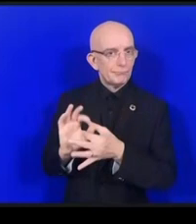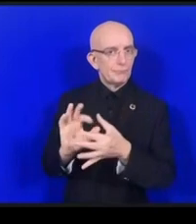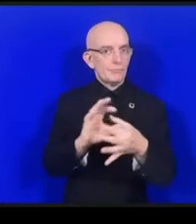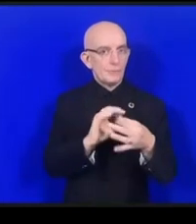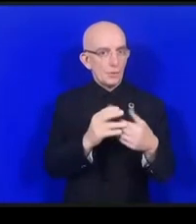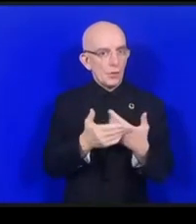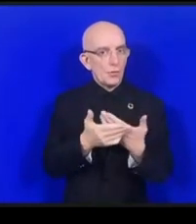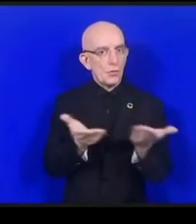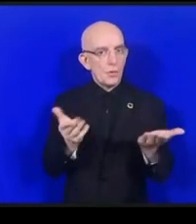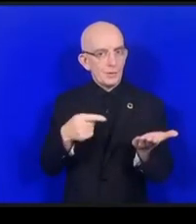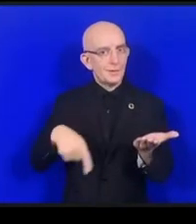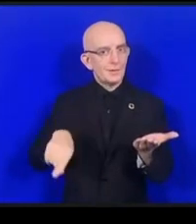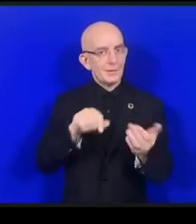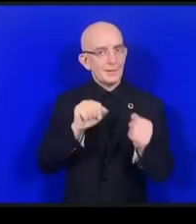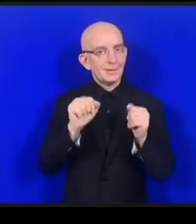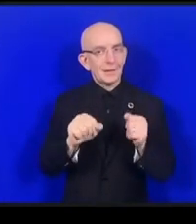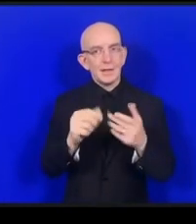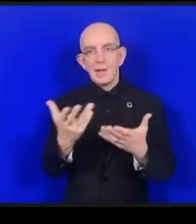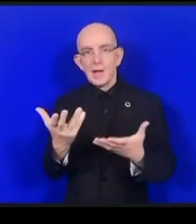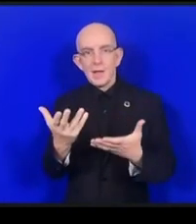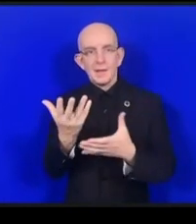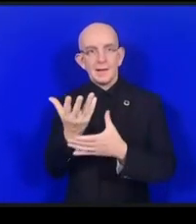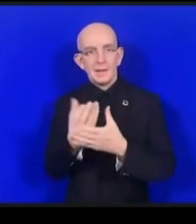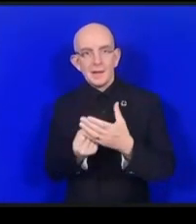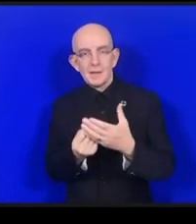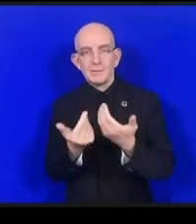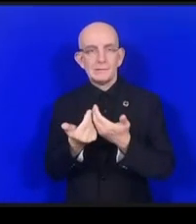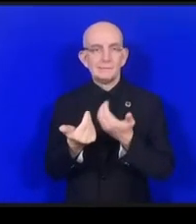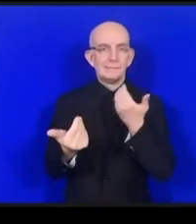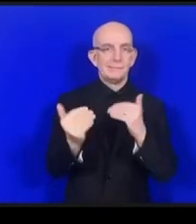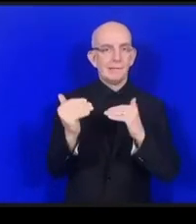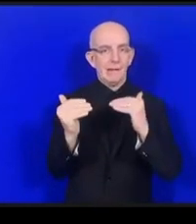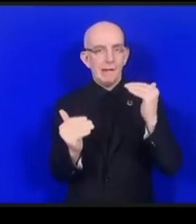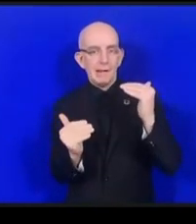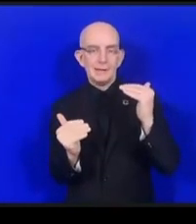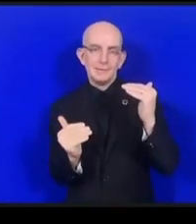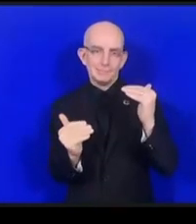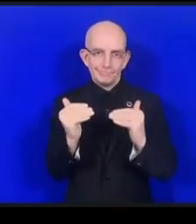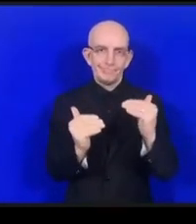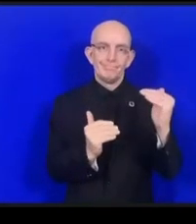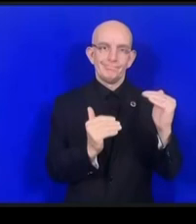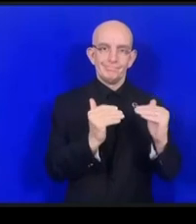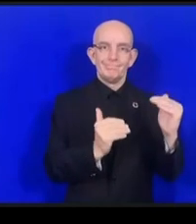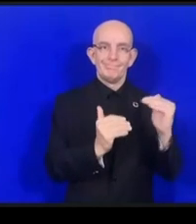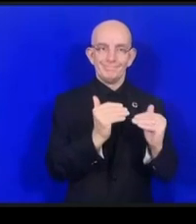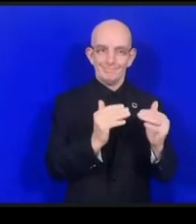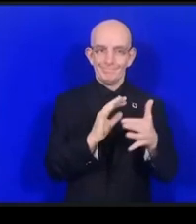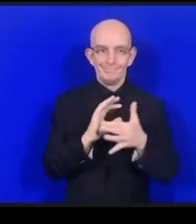укрепление цифрового сотрудничества между странами учитывая это